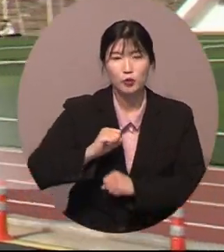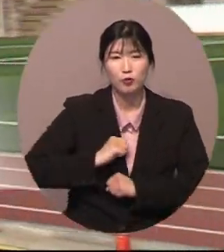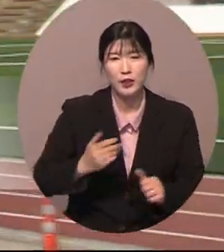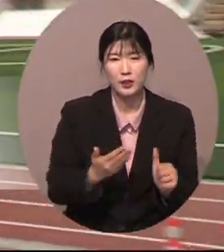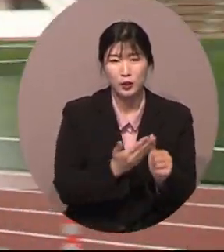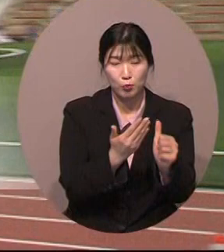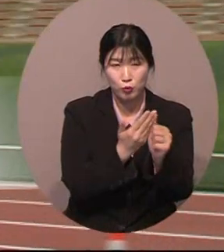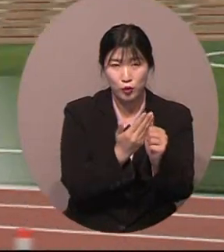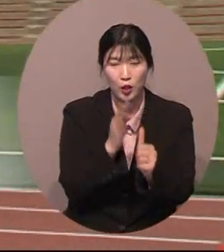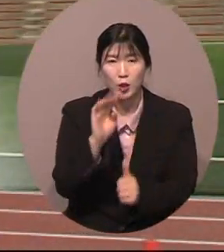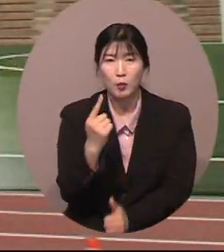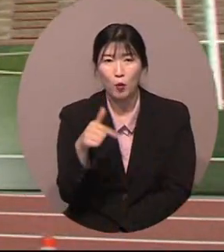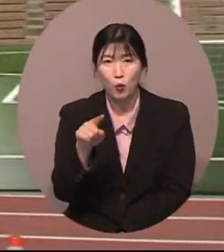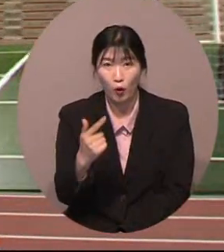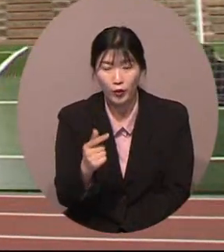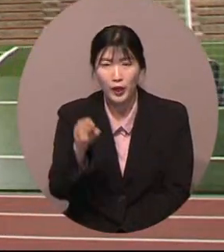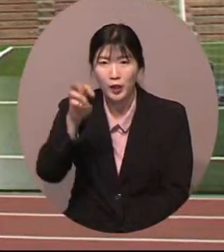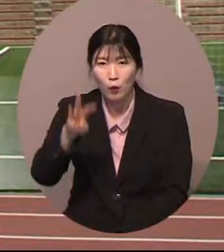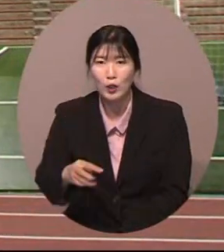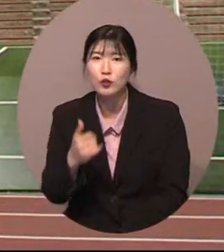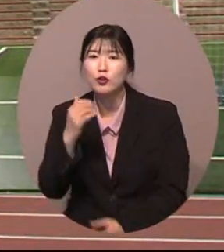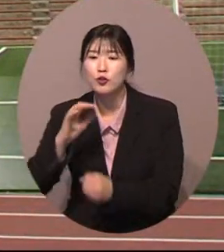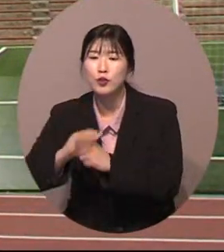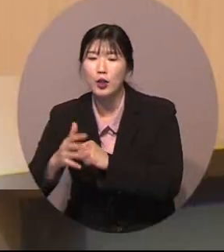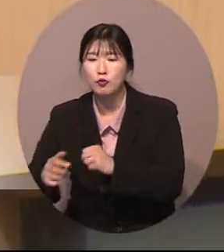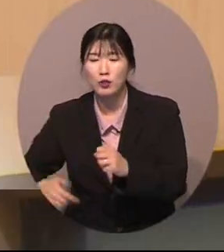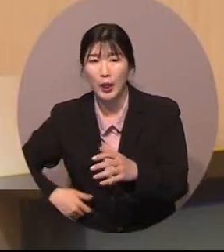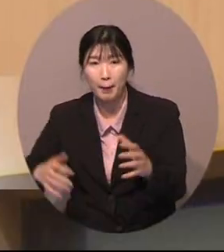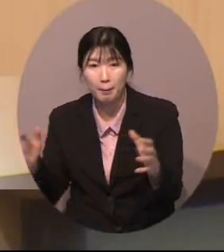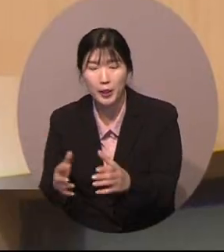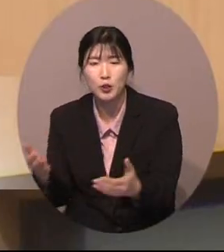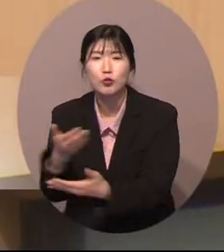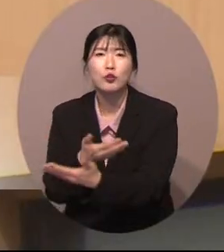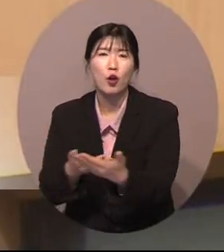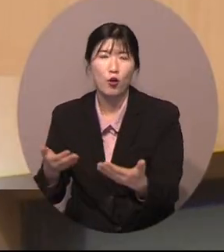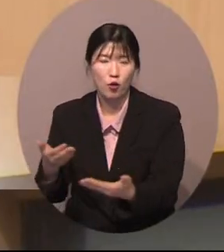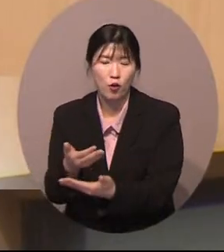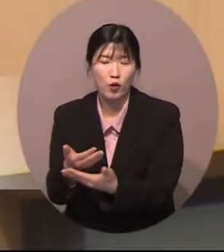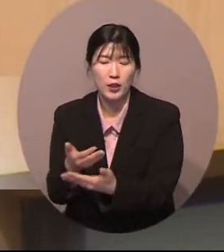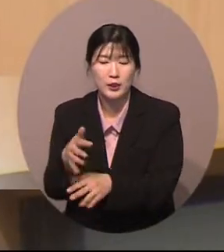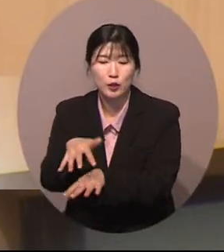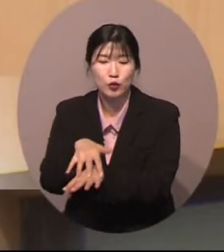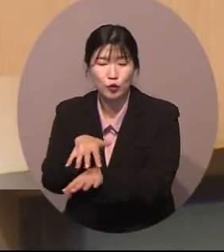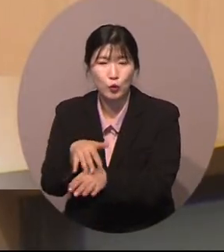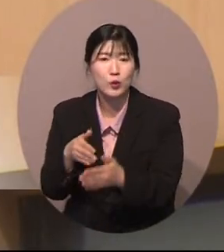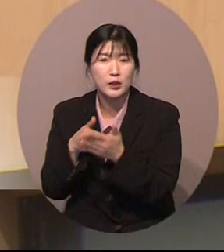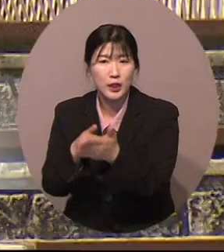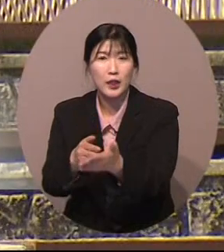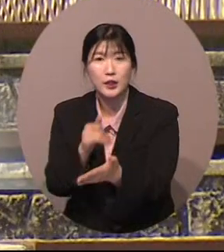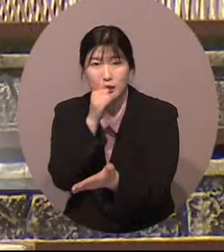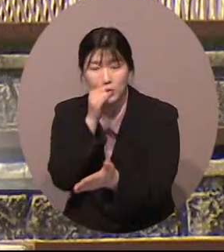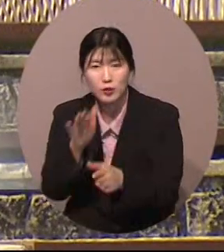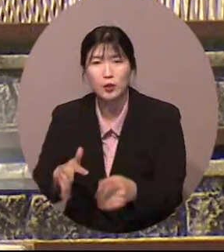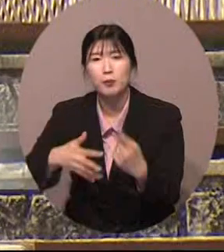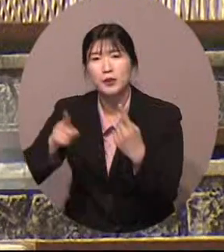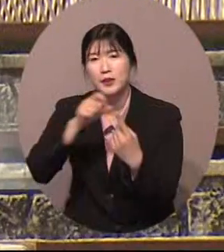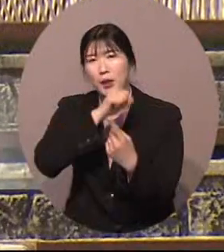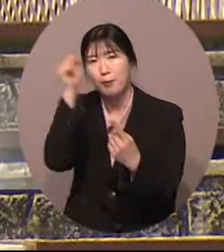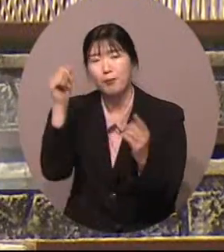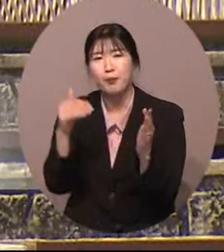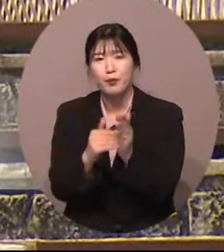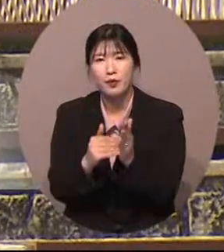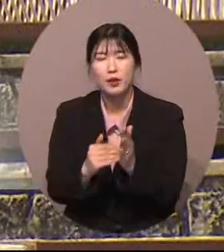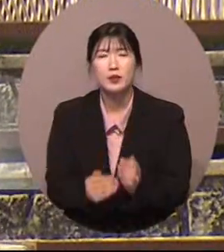보건대는 대구 광주 보건대 두곳과 학사 운영을 통합하는 구조조정 안을 제시해 첫 관문을